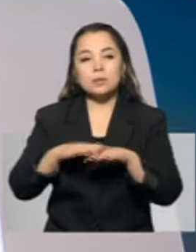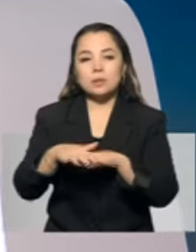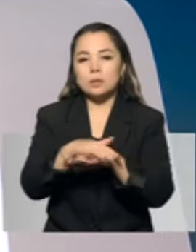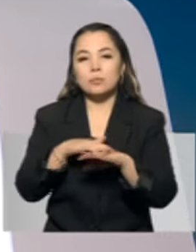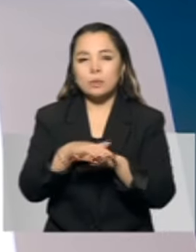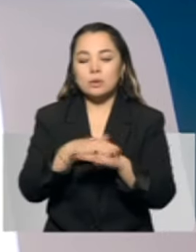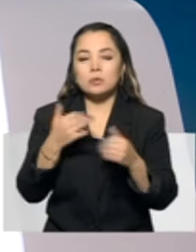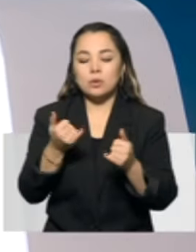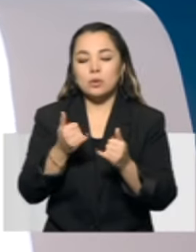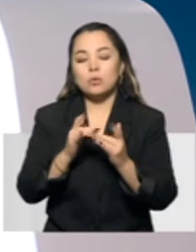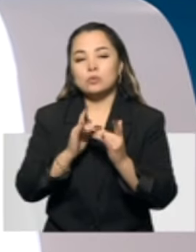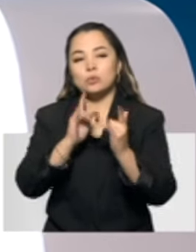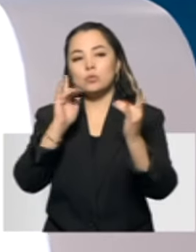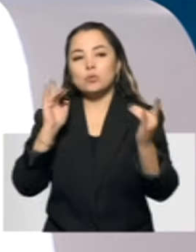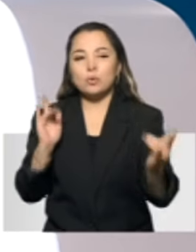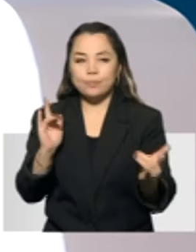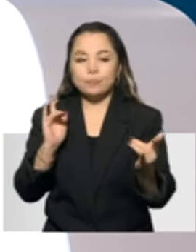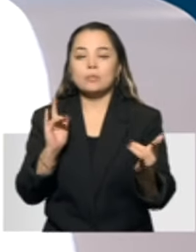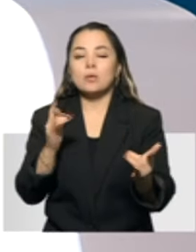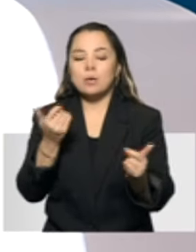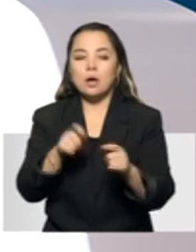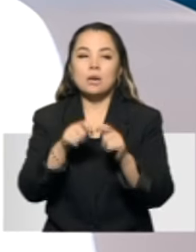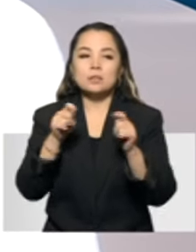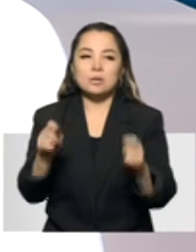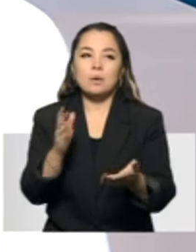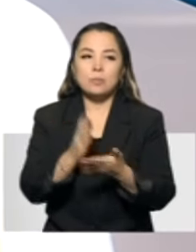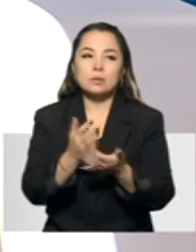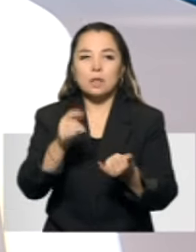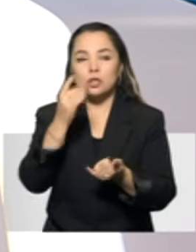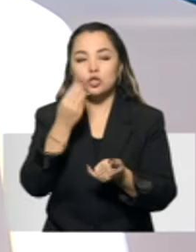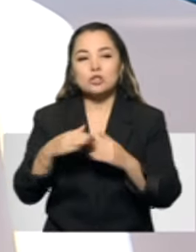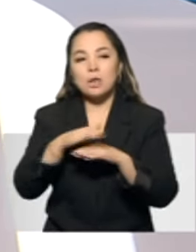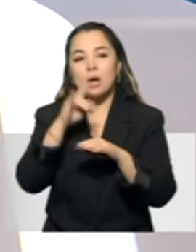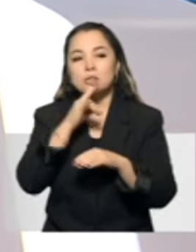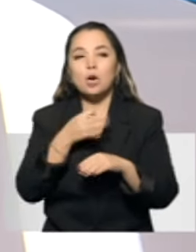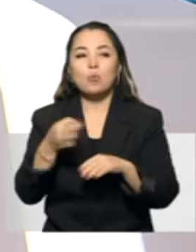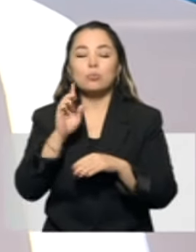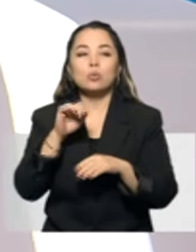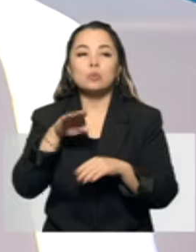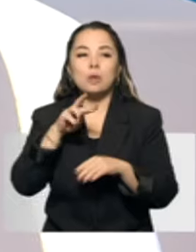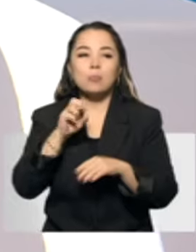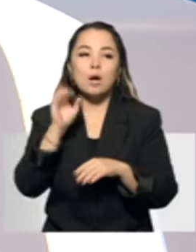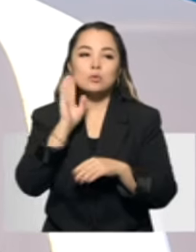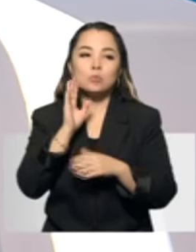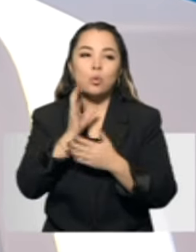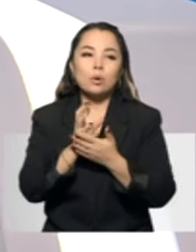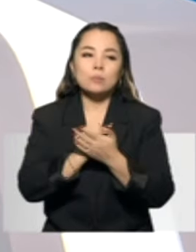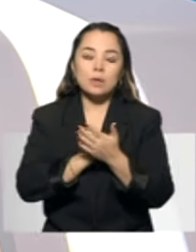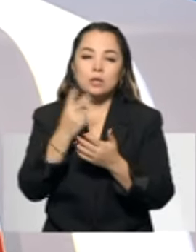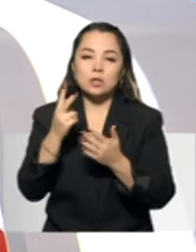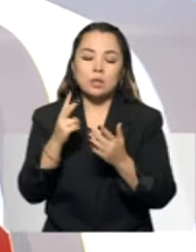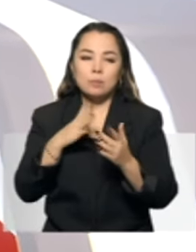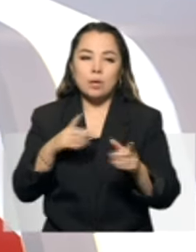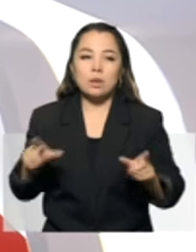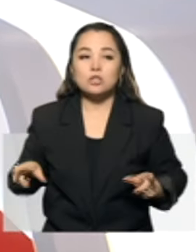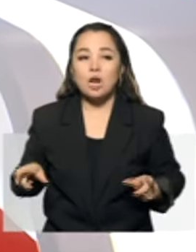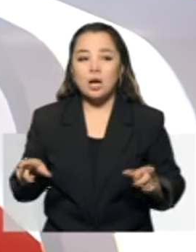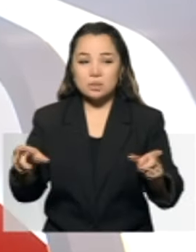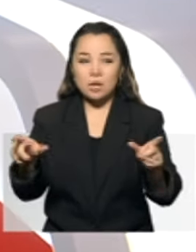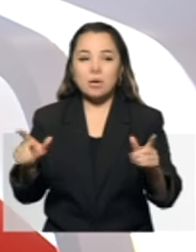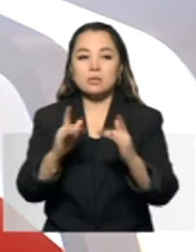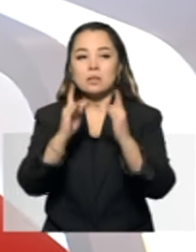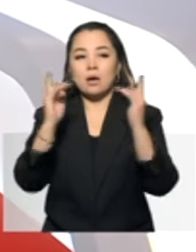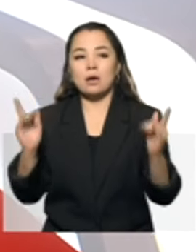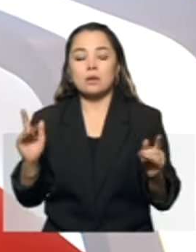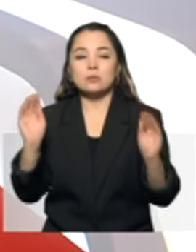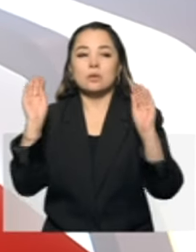Etmen bugün elimizde en uzun köpür açıldı. Şığыс Қазақстан облысындағы Бұқтырма су қоймасының екі жағасын жалғайтын нысанды